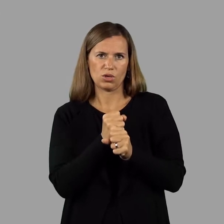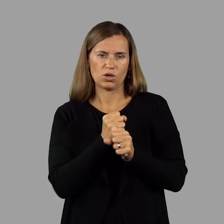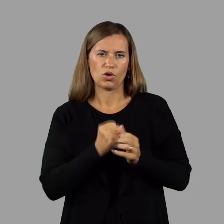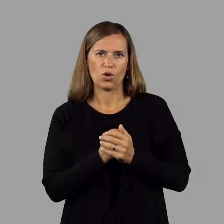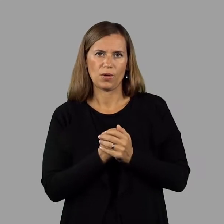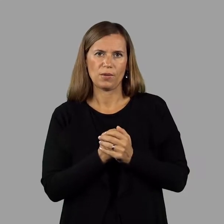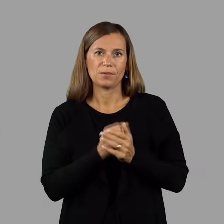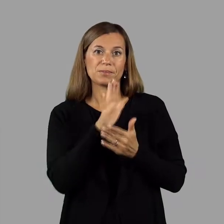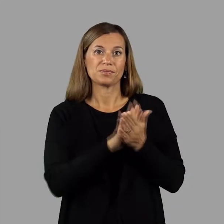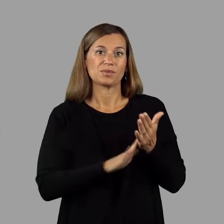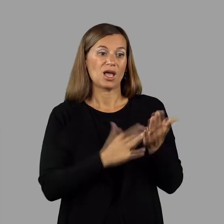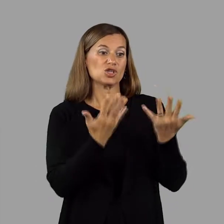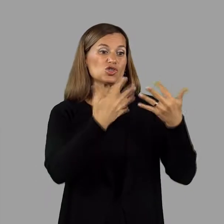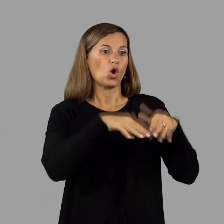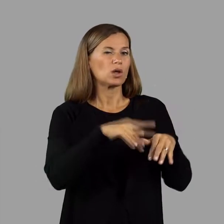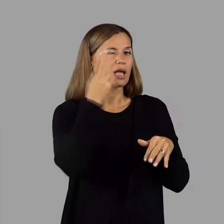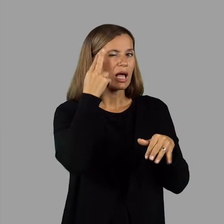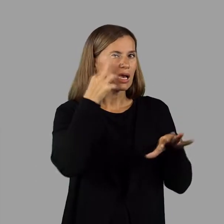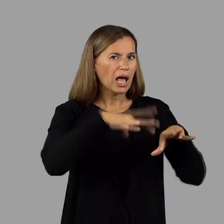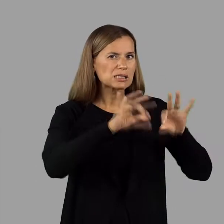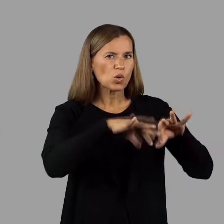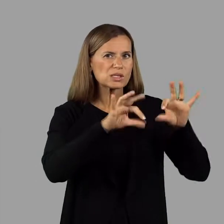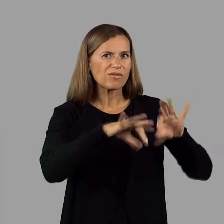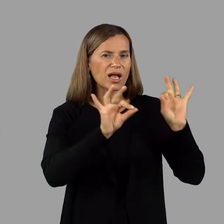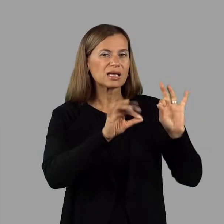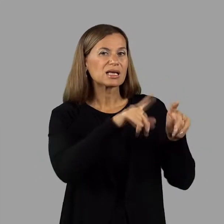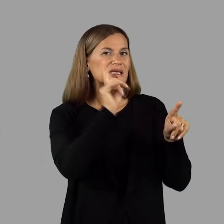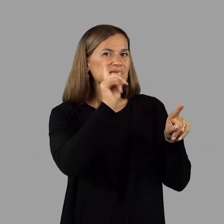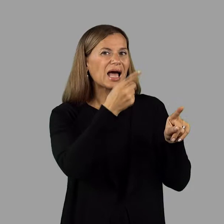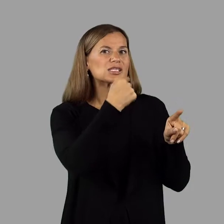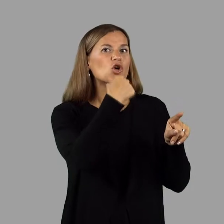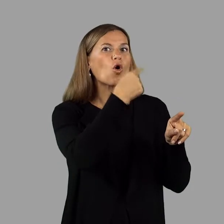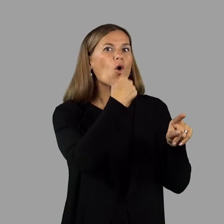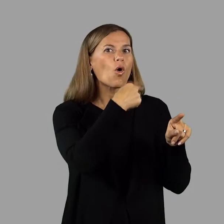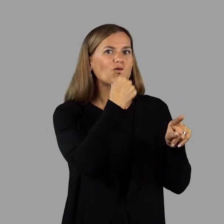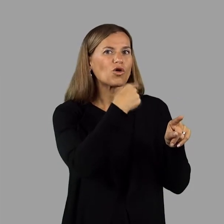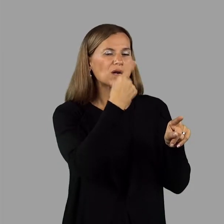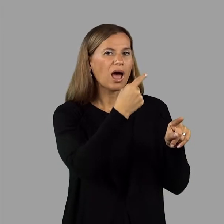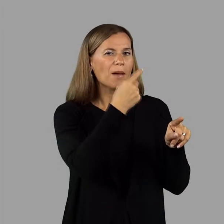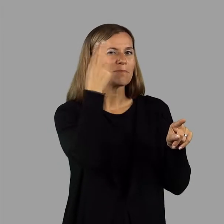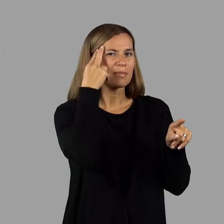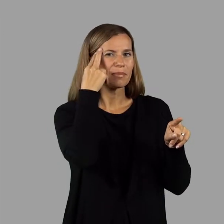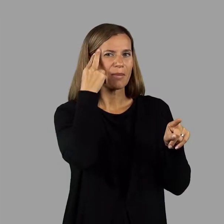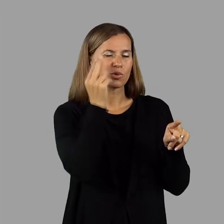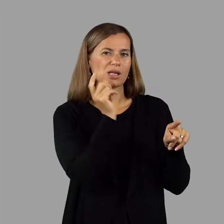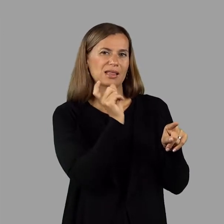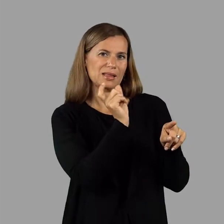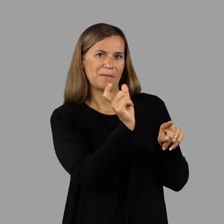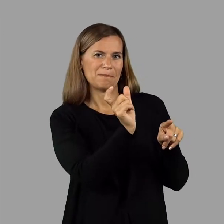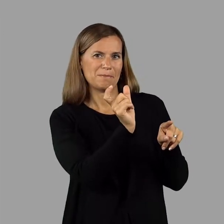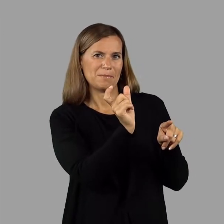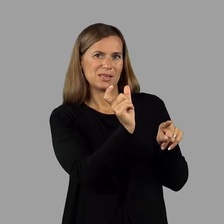izrazim. Najprej strojni razpoznavalnik, ki zna iz govora razumeti